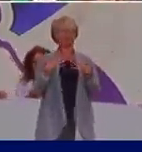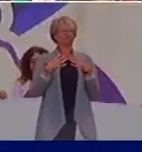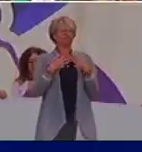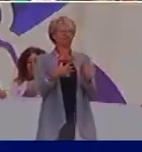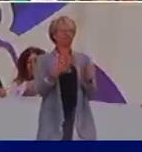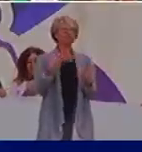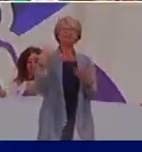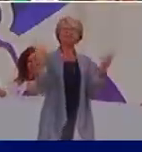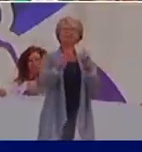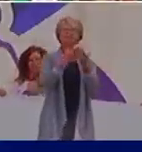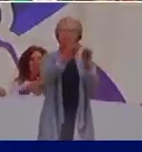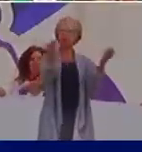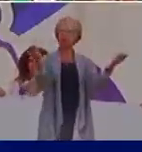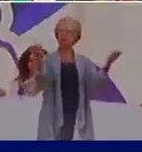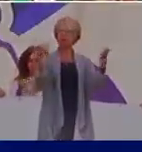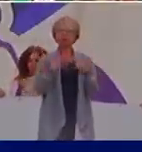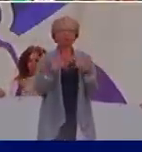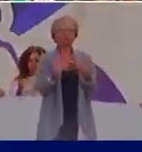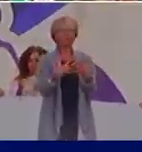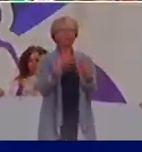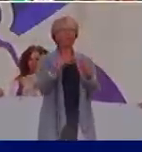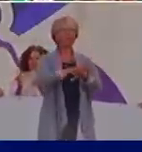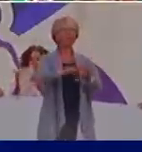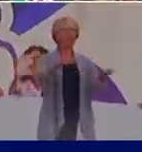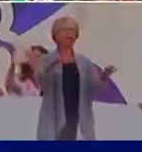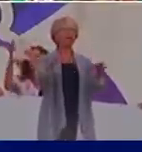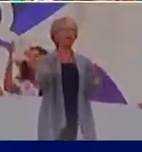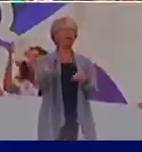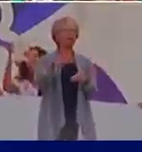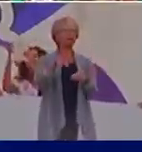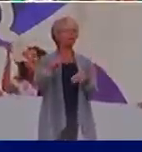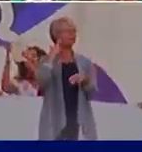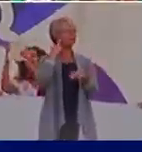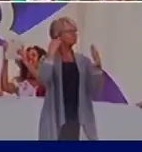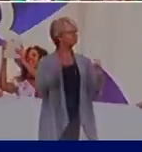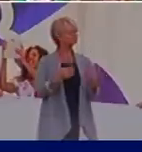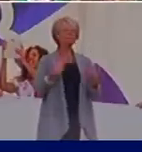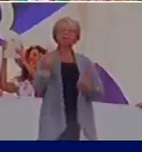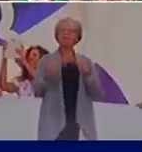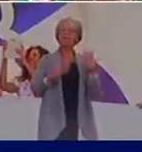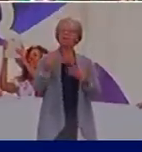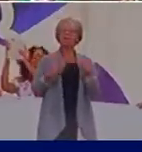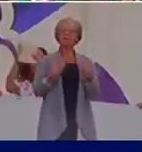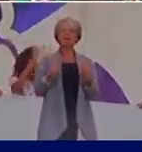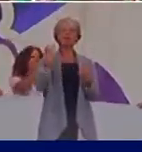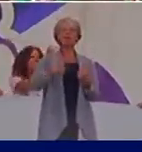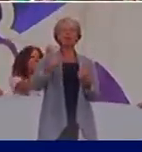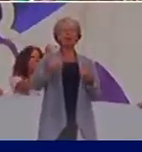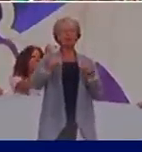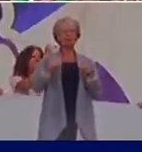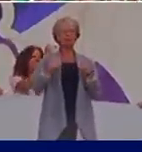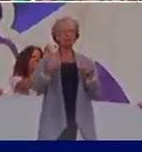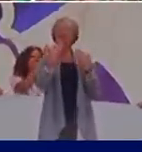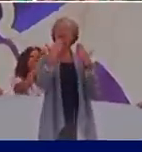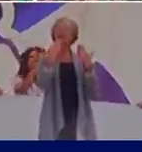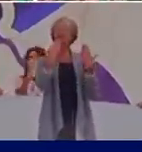qui insieme a voi da militante nel Prato di Pontida vi assicuro che è la cosa più emozionante della mia vita. Vi ringrazio